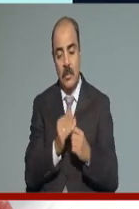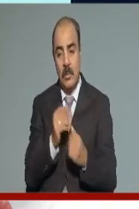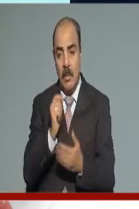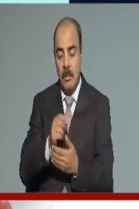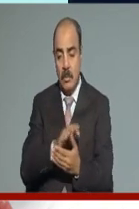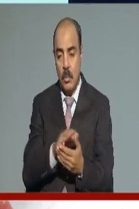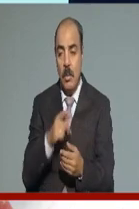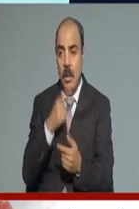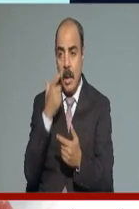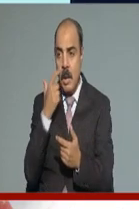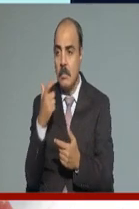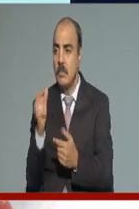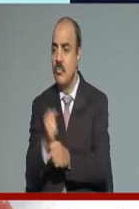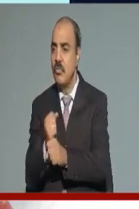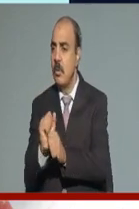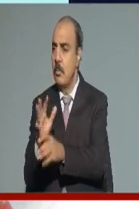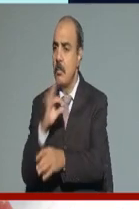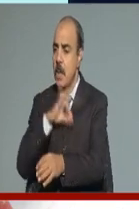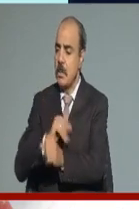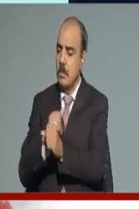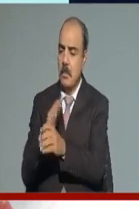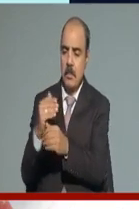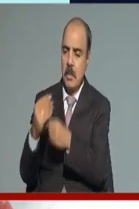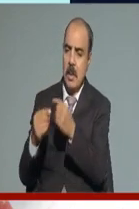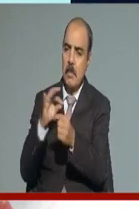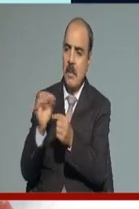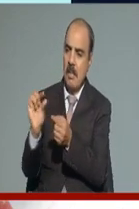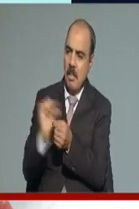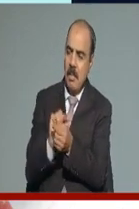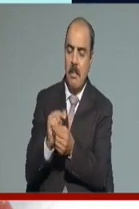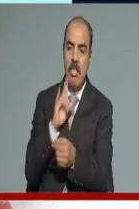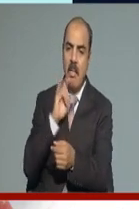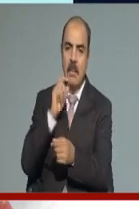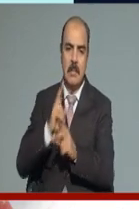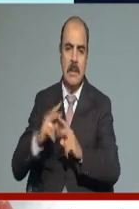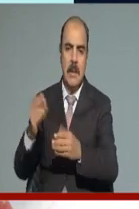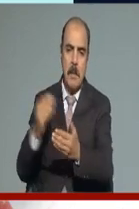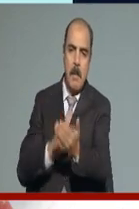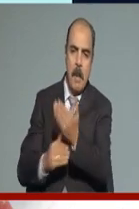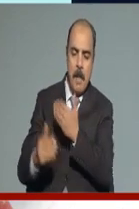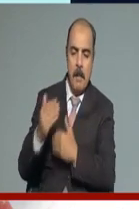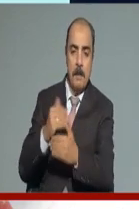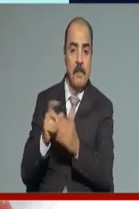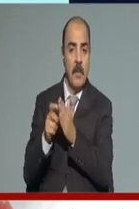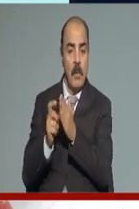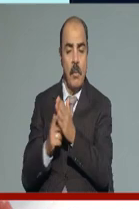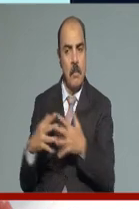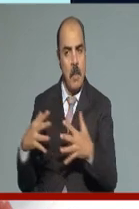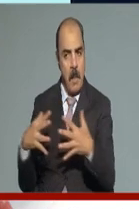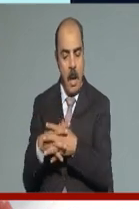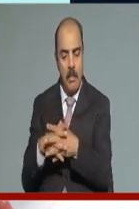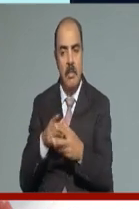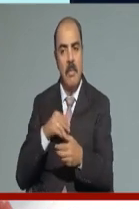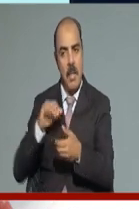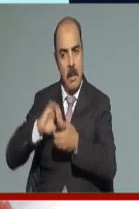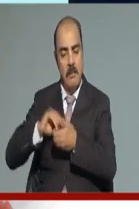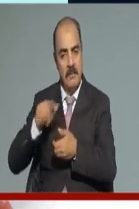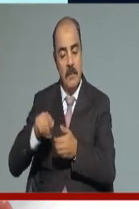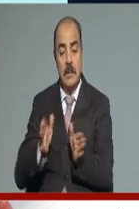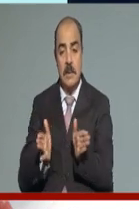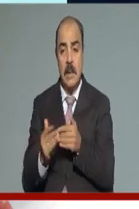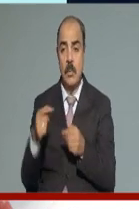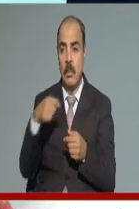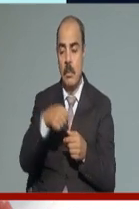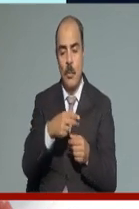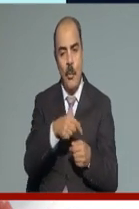القطاعات اللي هي دوله حتى بتتخرج منها لتتركها القطعه الخاص وايضا عندنا قانون المشاركه مع قطاع الخاص وعندنا الصندوق مصر